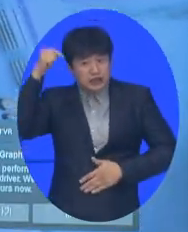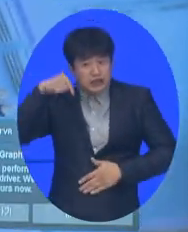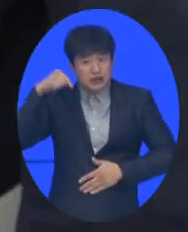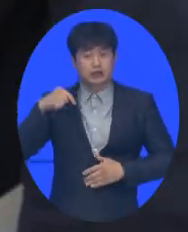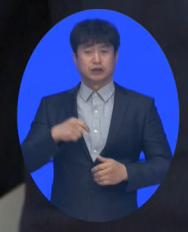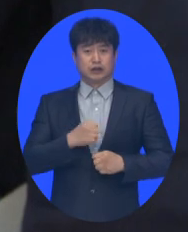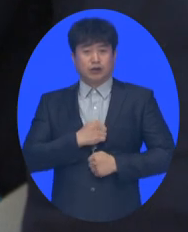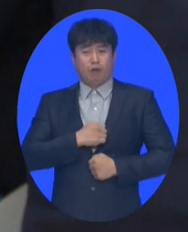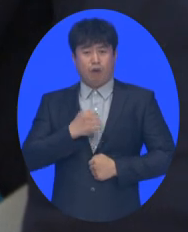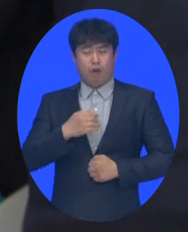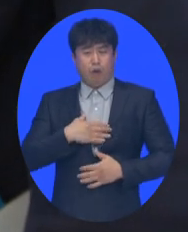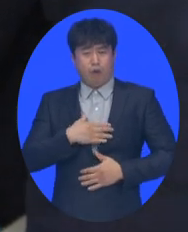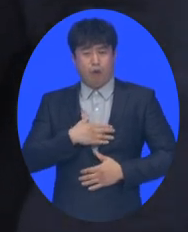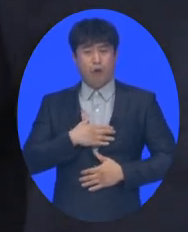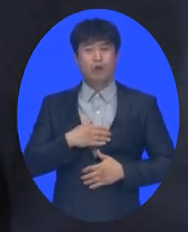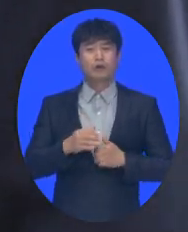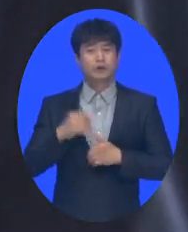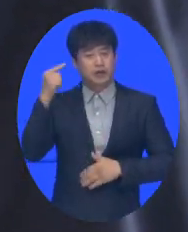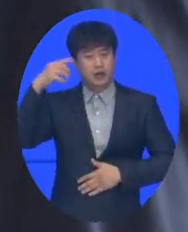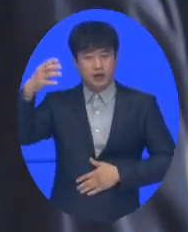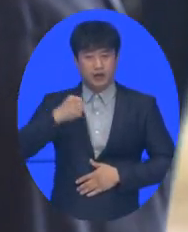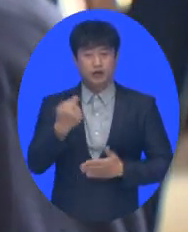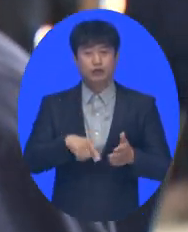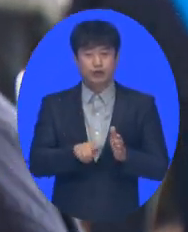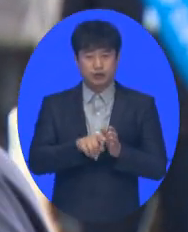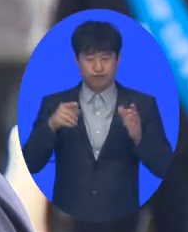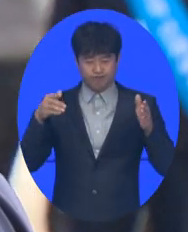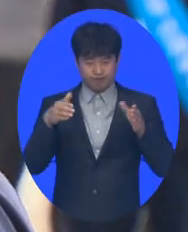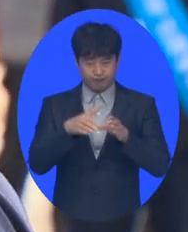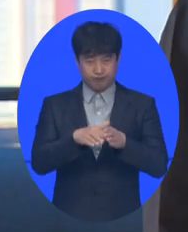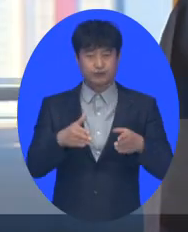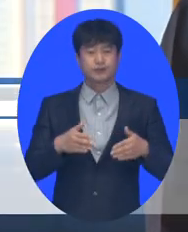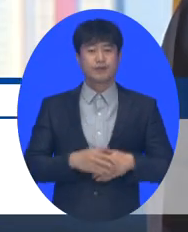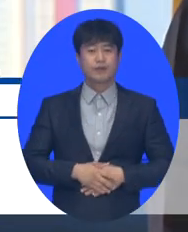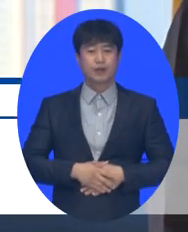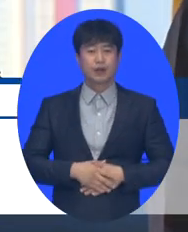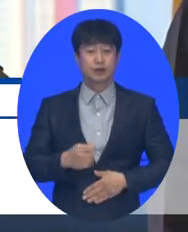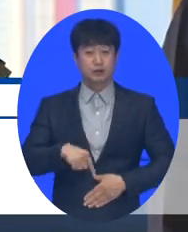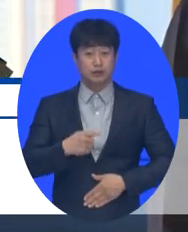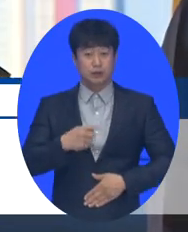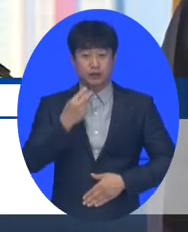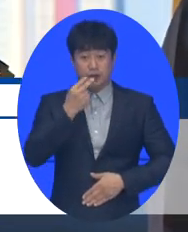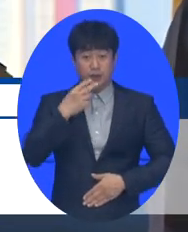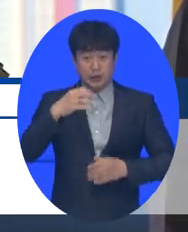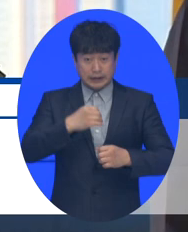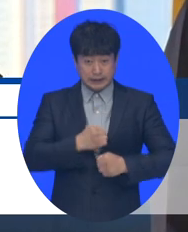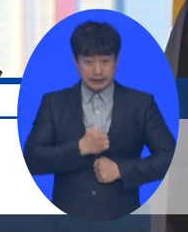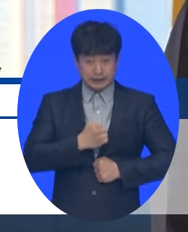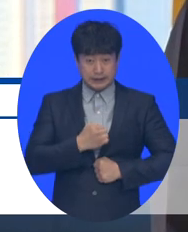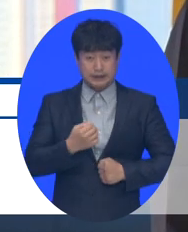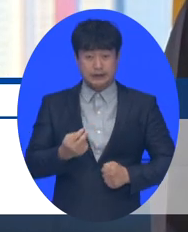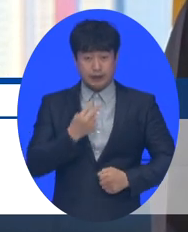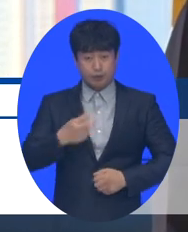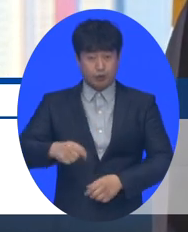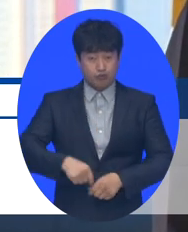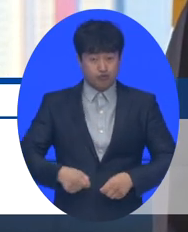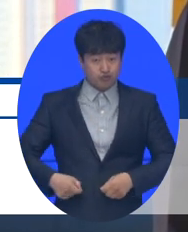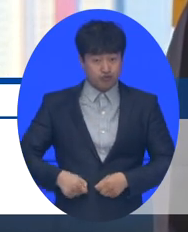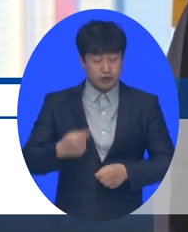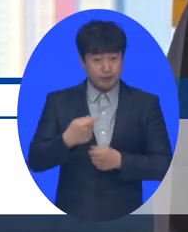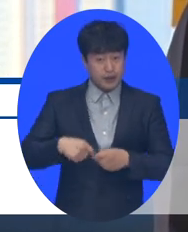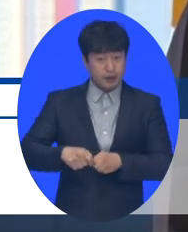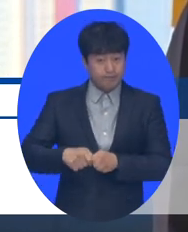대한 경각심을 가질 수 있도록 안전 교육에 초점을 맞췄습니다 본인의 생명을 지키는 생명줄을 함께